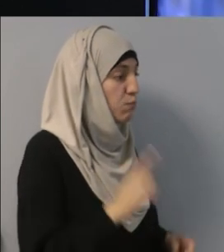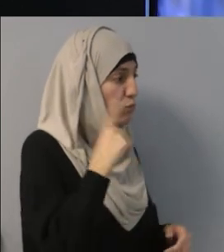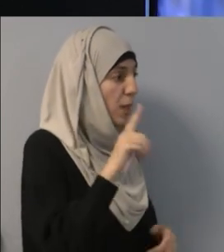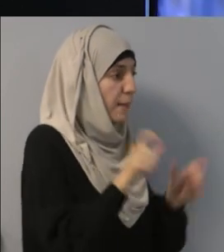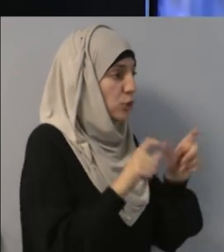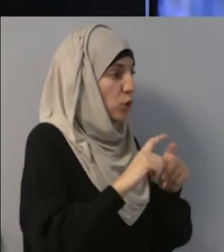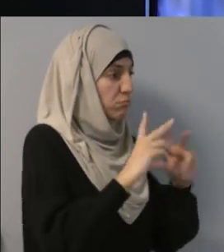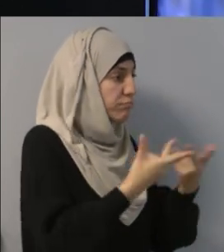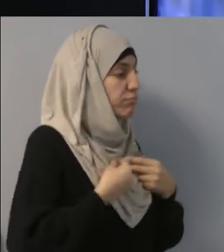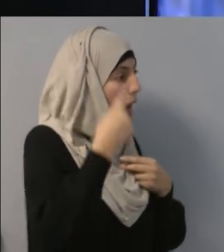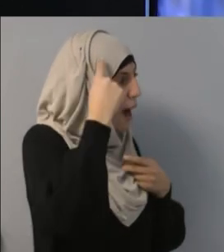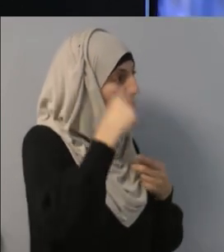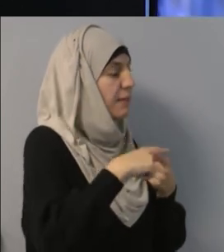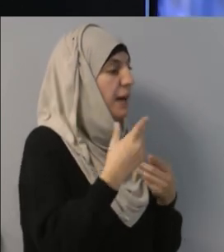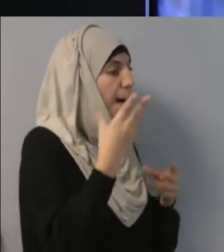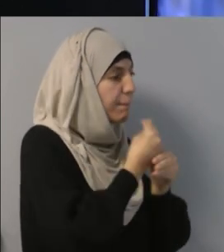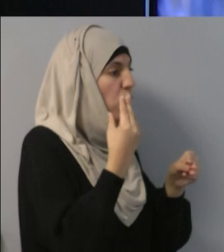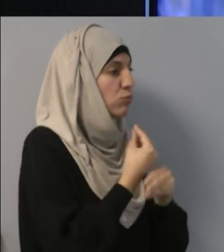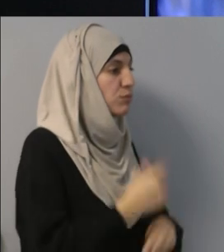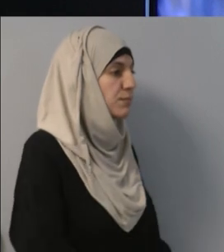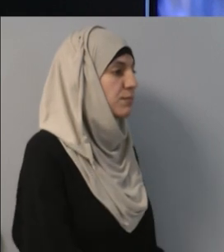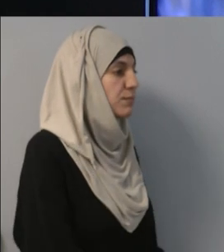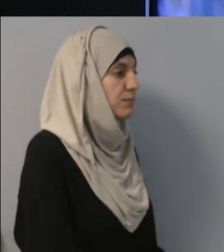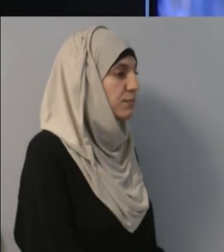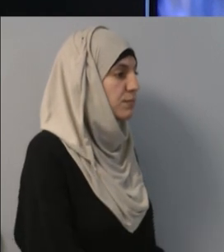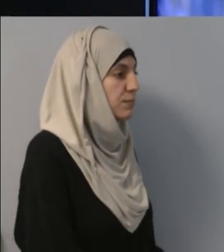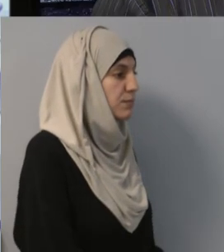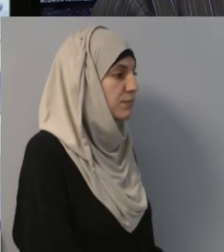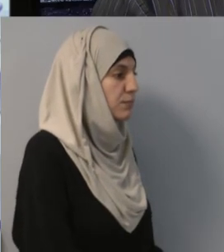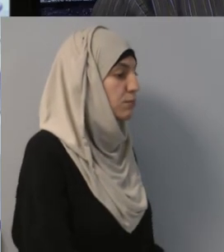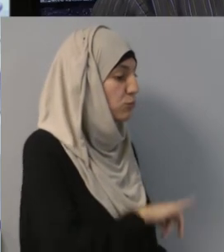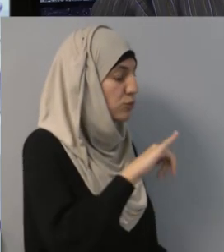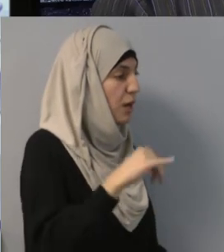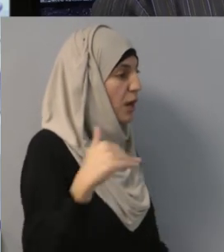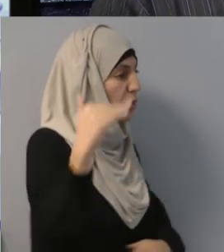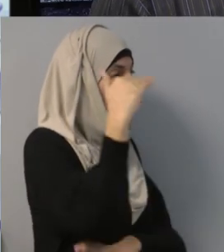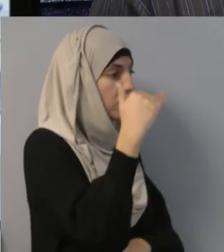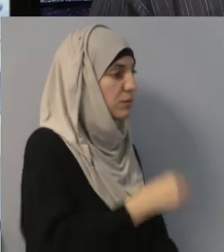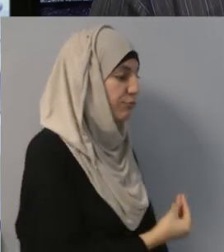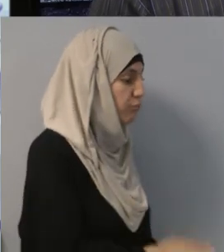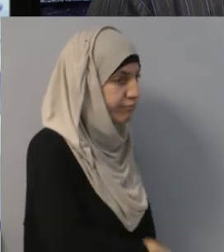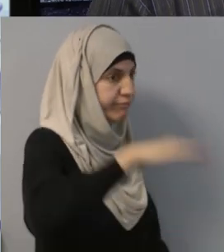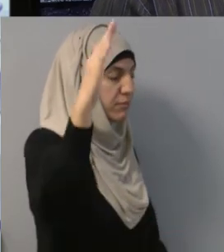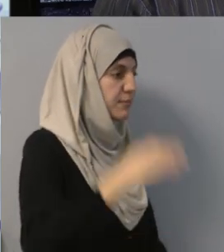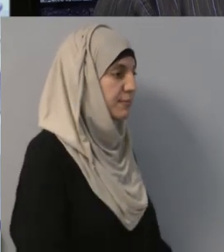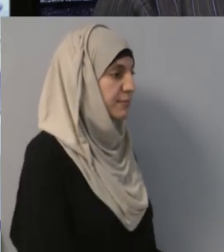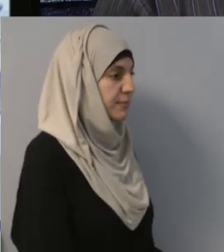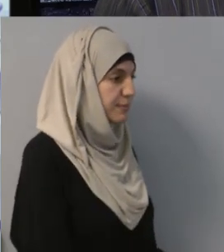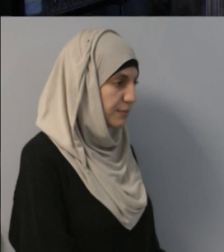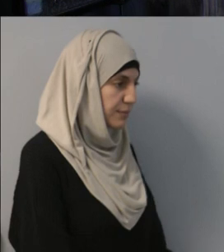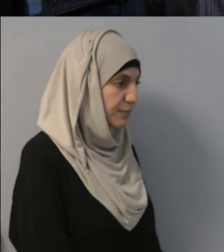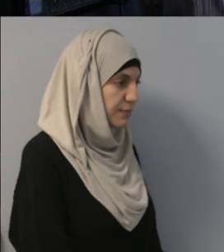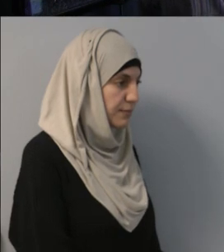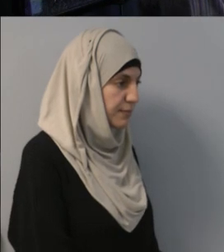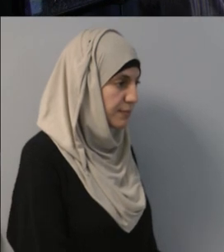apprendre, il n'y a aucun problème. On va de l'enfant jusqu'aux adultes. D'accord. Voilà. Donc aujourd'hui, Donne-moi un signe intervient à